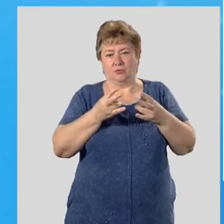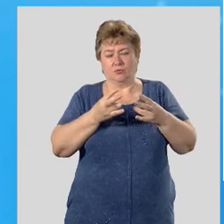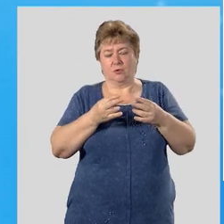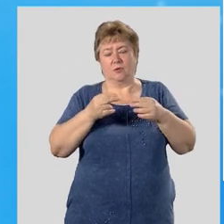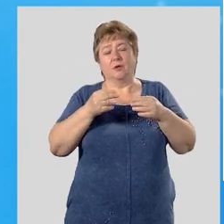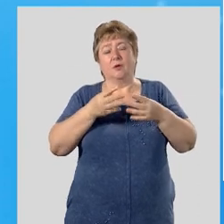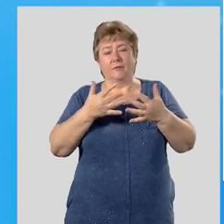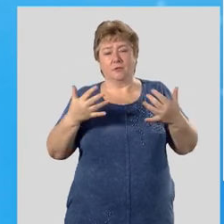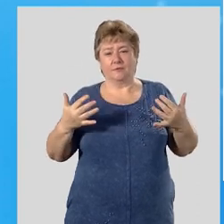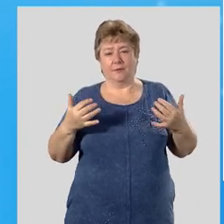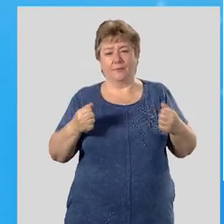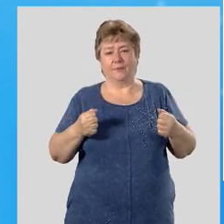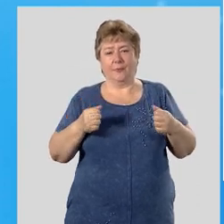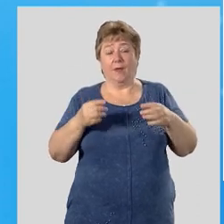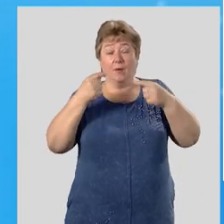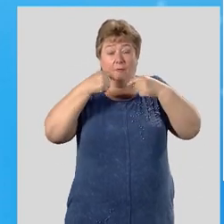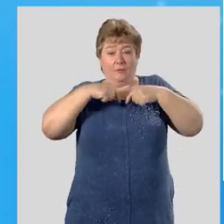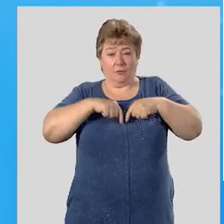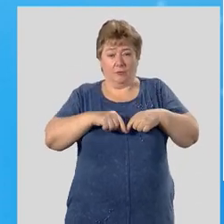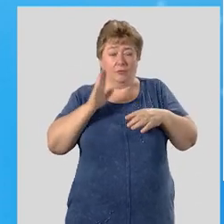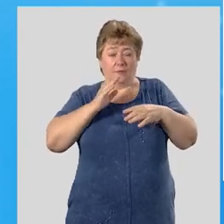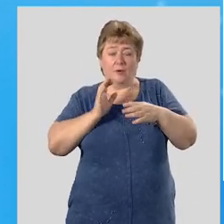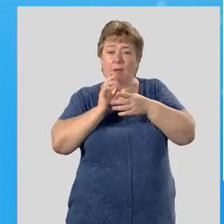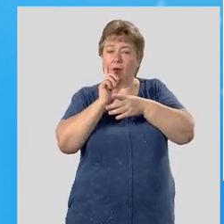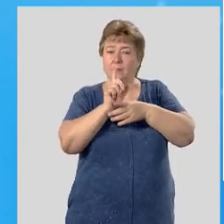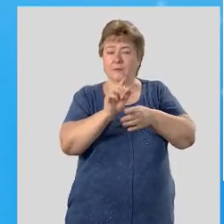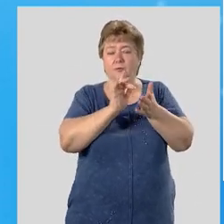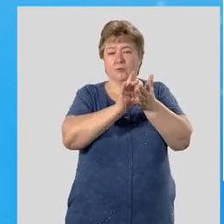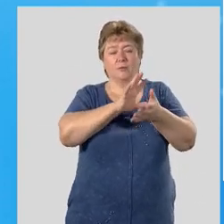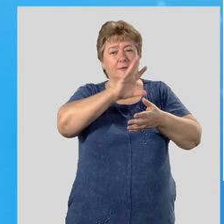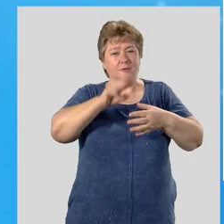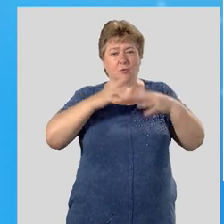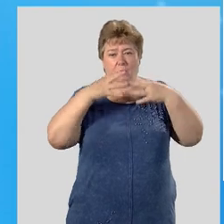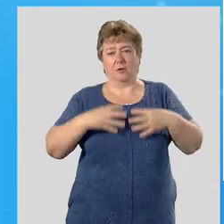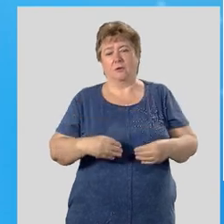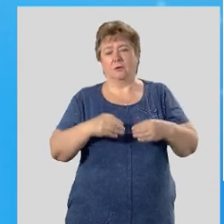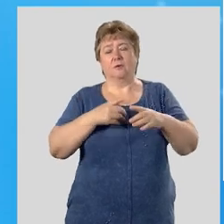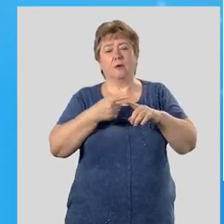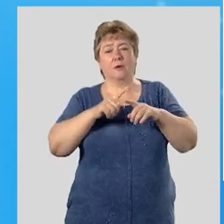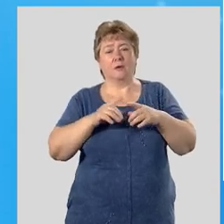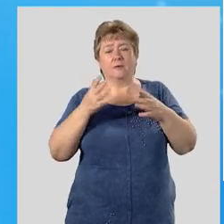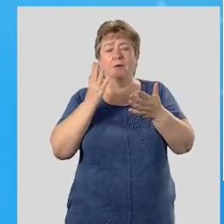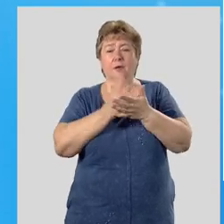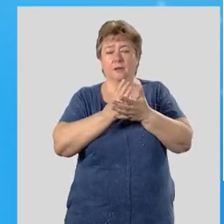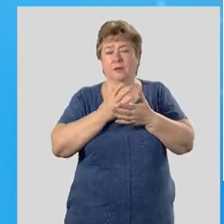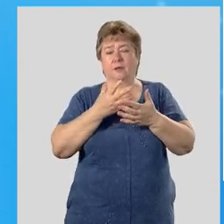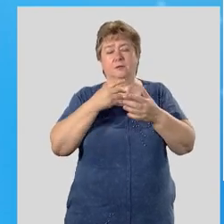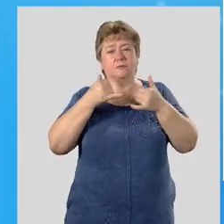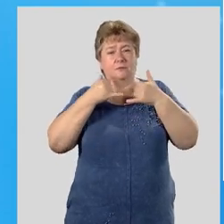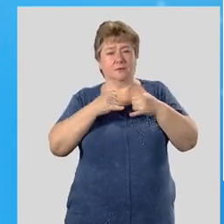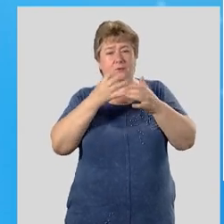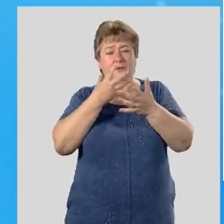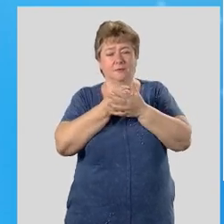необходимыми веществами. Попав внутрь, вода отправляется в путешествие по всему организму. Для этого у нее есть